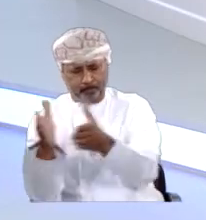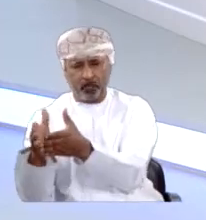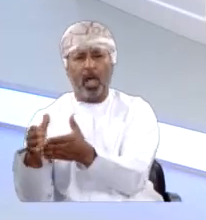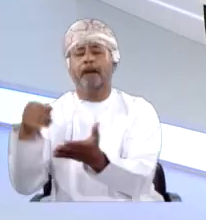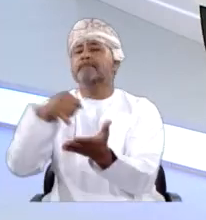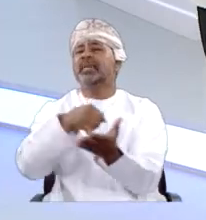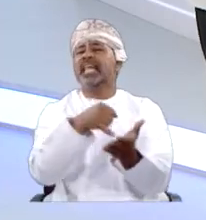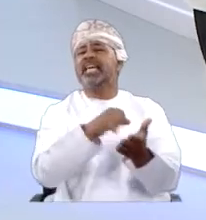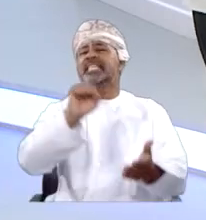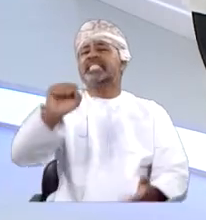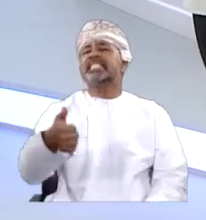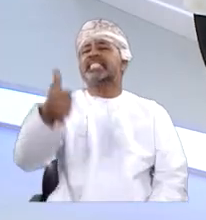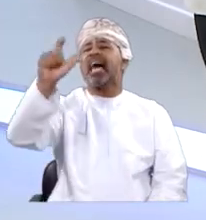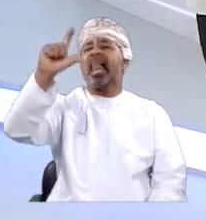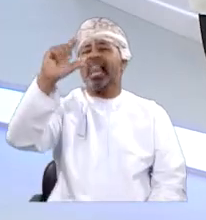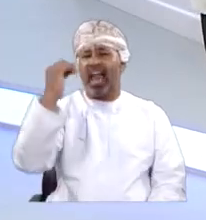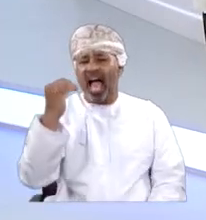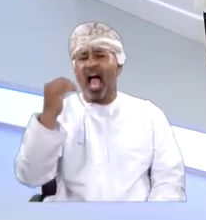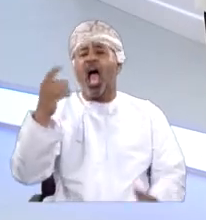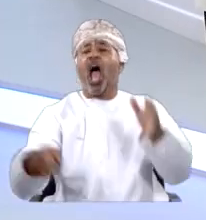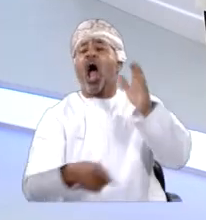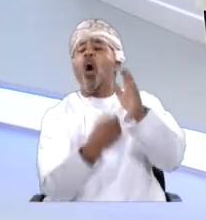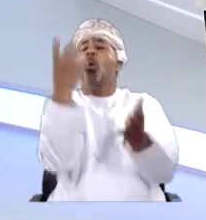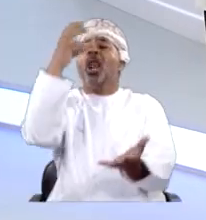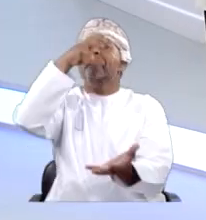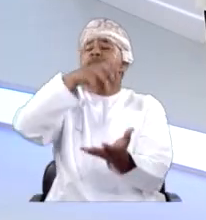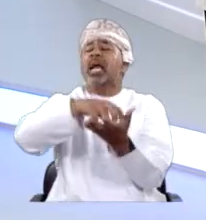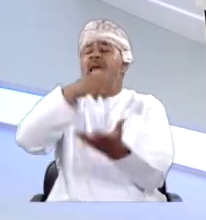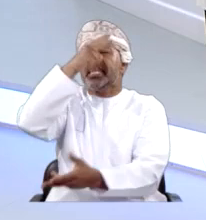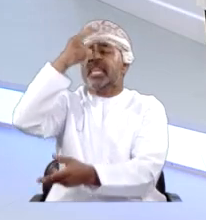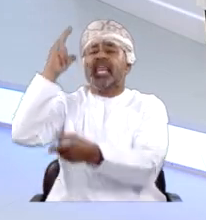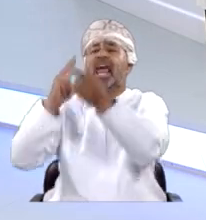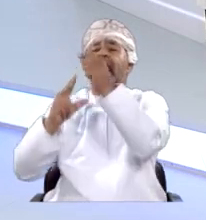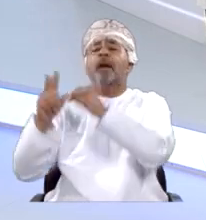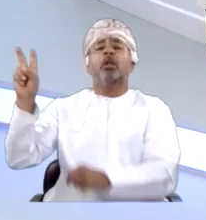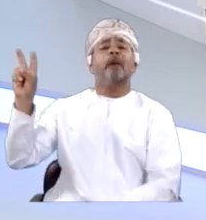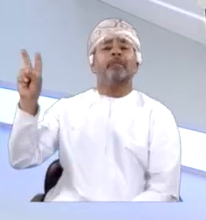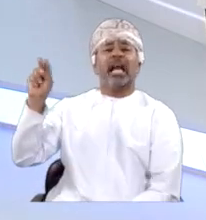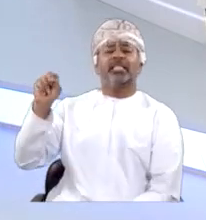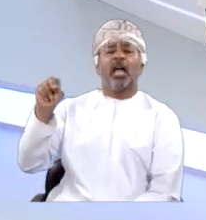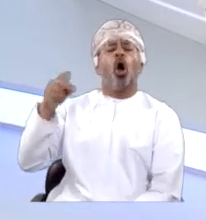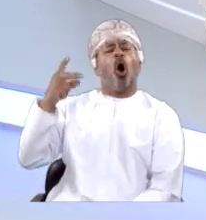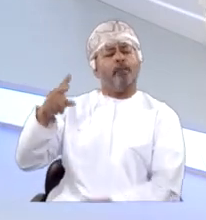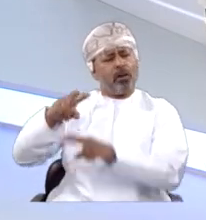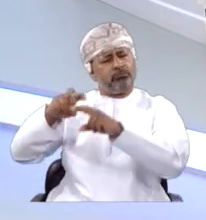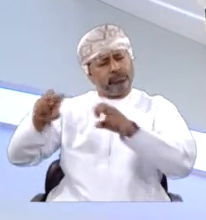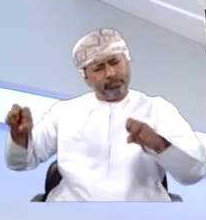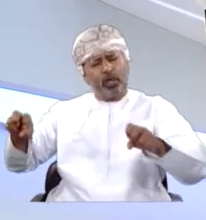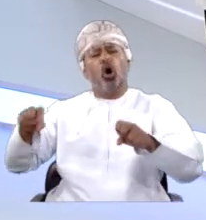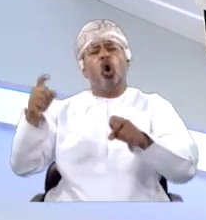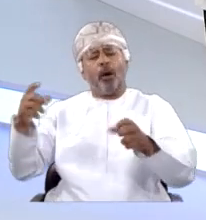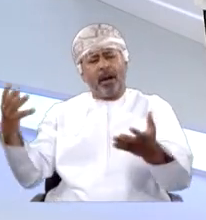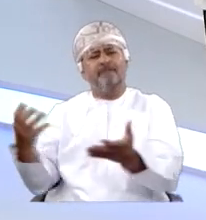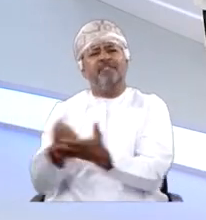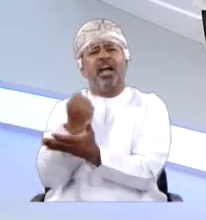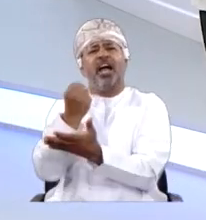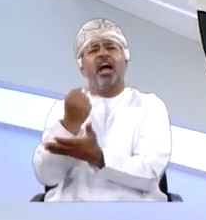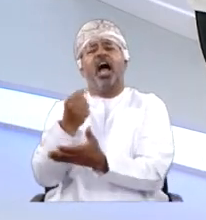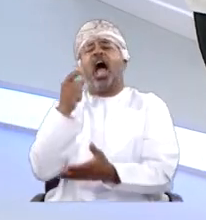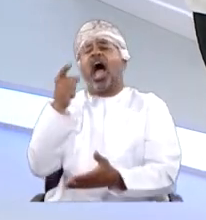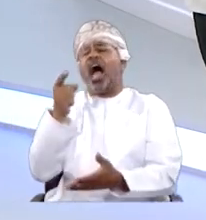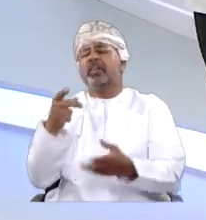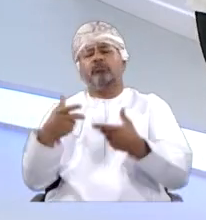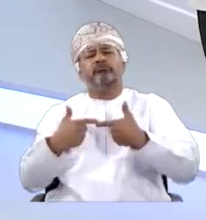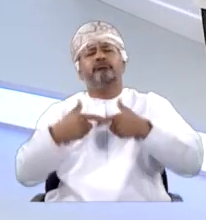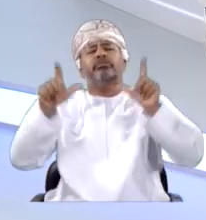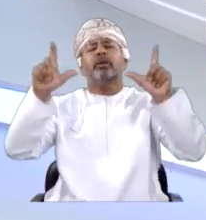مدائن صالح، أول معلم تاريخي لليونسكو متاح للاستكشاف يدخل عالم الميتافيرس. هذا ما أعلنت